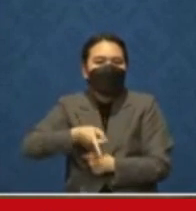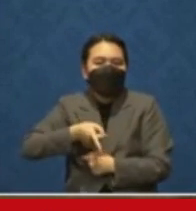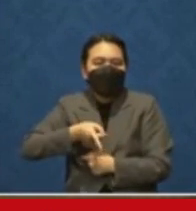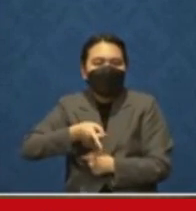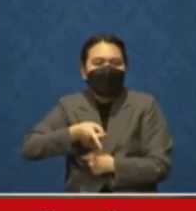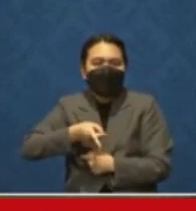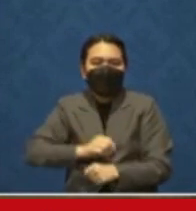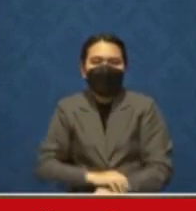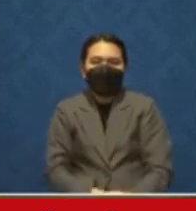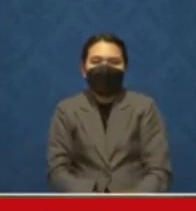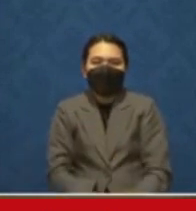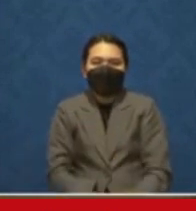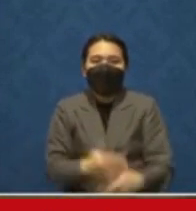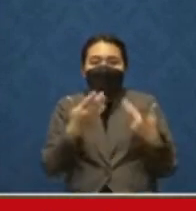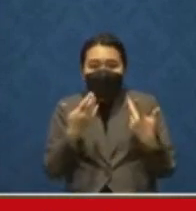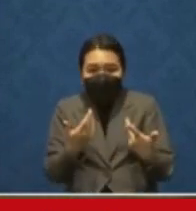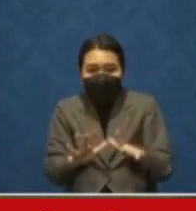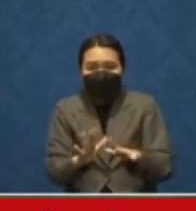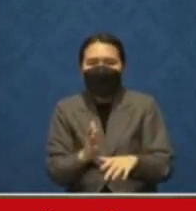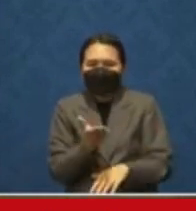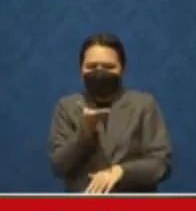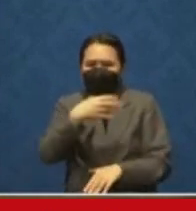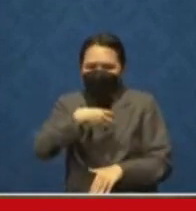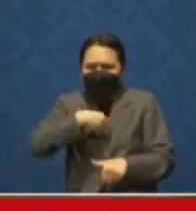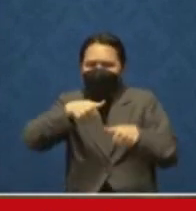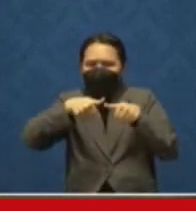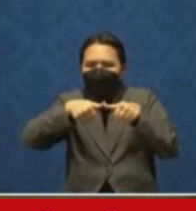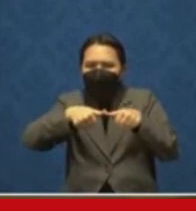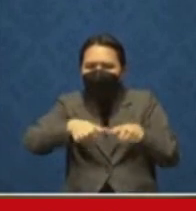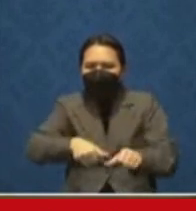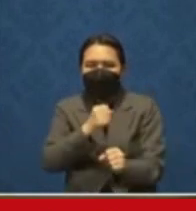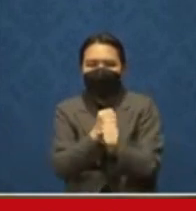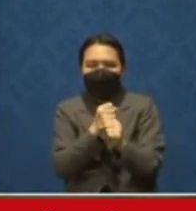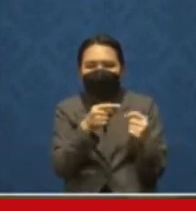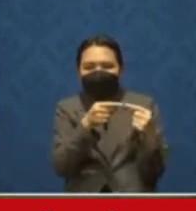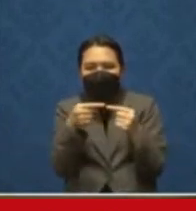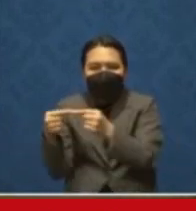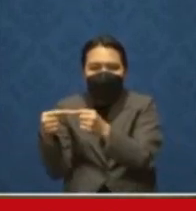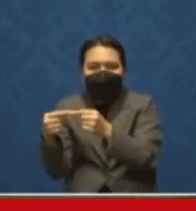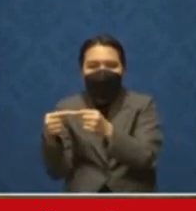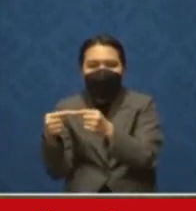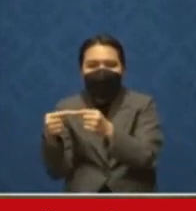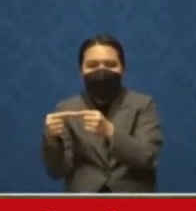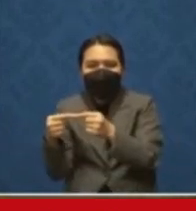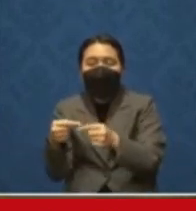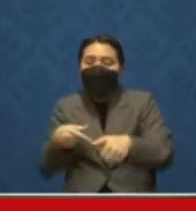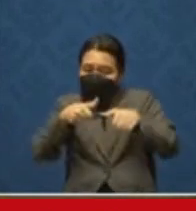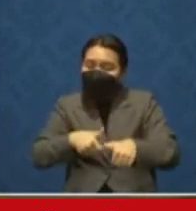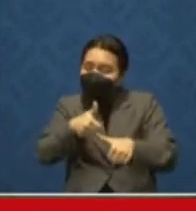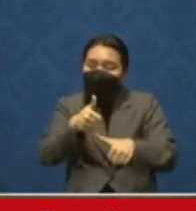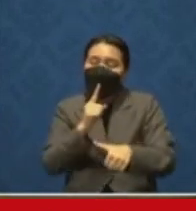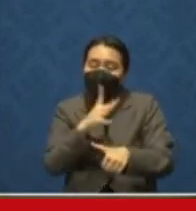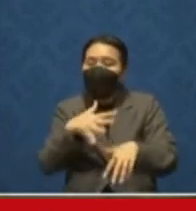ว่าวันนี้นิสัยยังไม่เปลี่ยนมีเป้าหมายยังคงเดิม